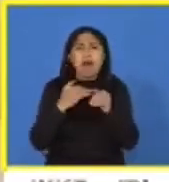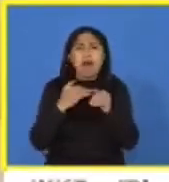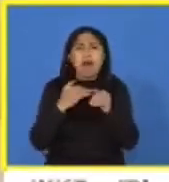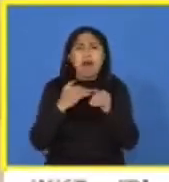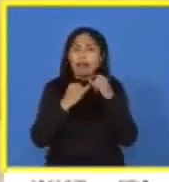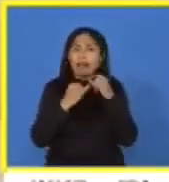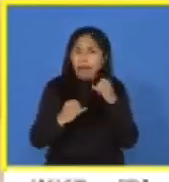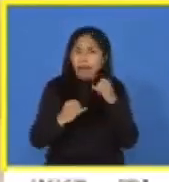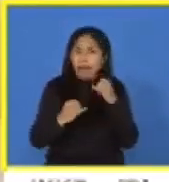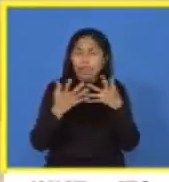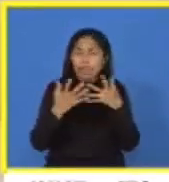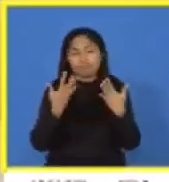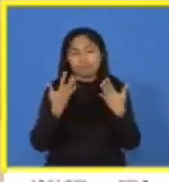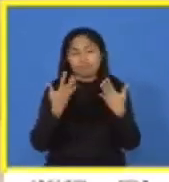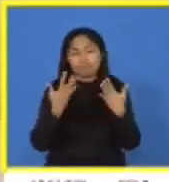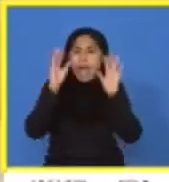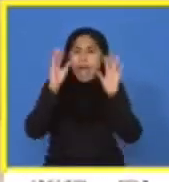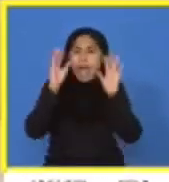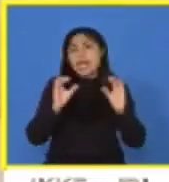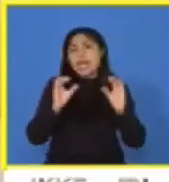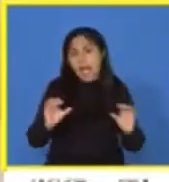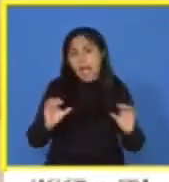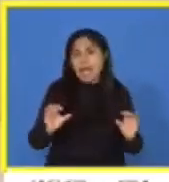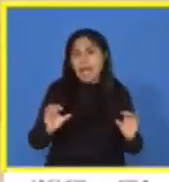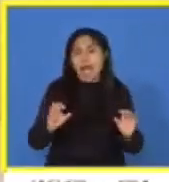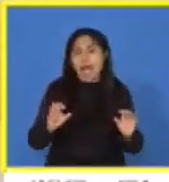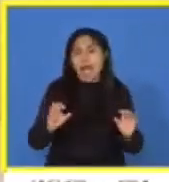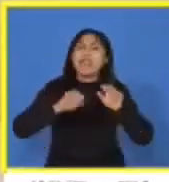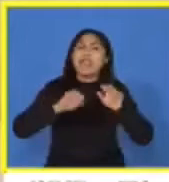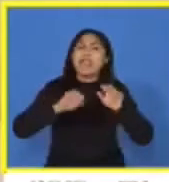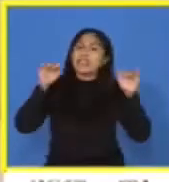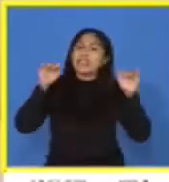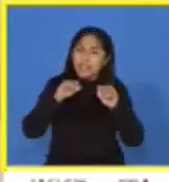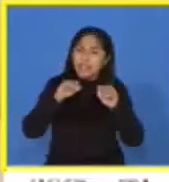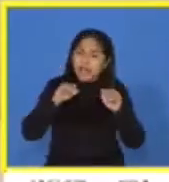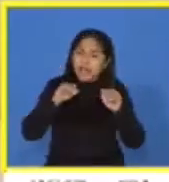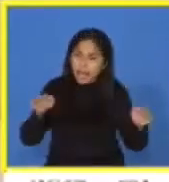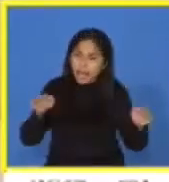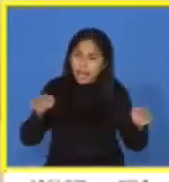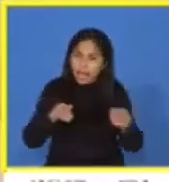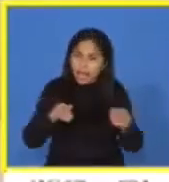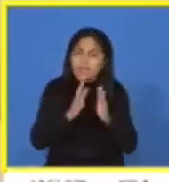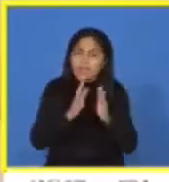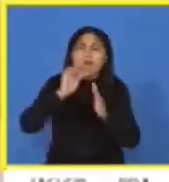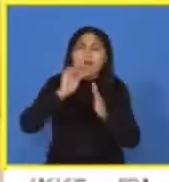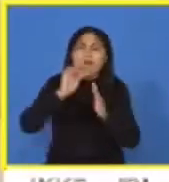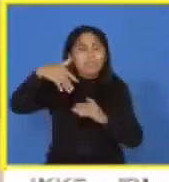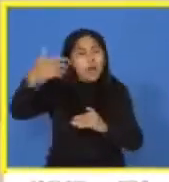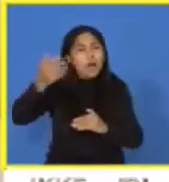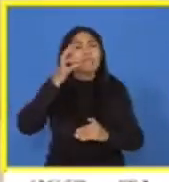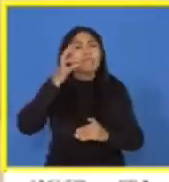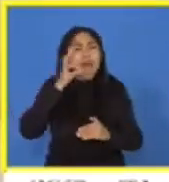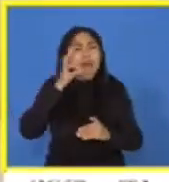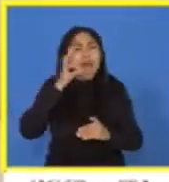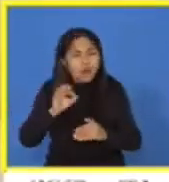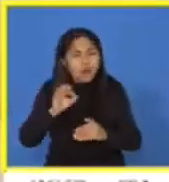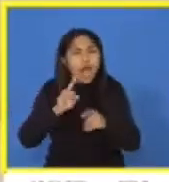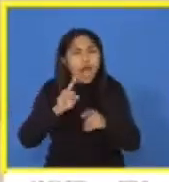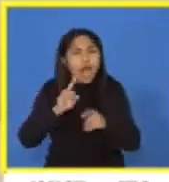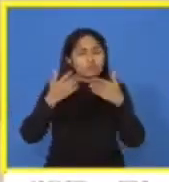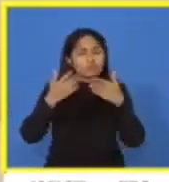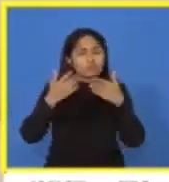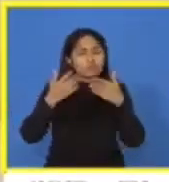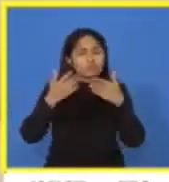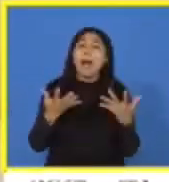kita merayakan Natal dan Tahun Baru. Kalau seandainya terjadi misalnya, apa yang akan dilakukan